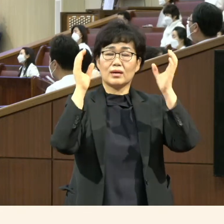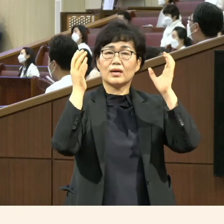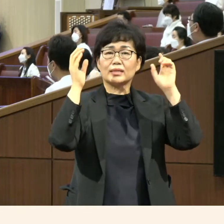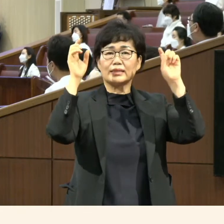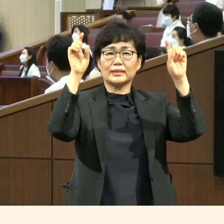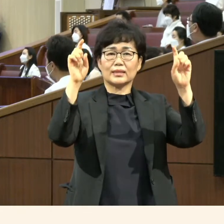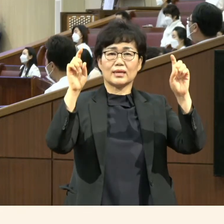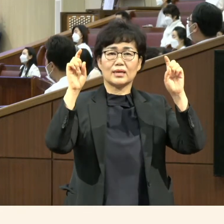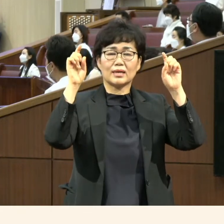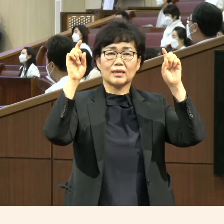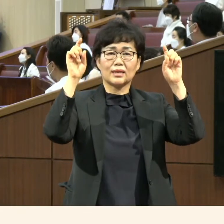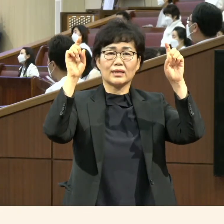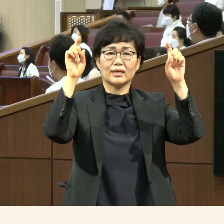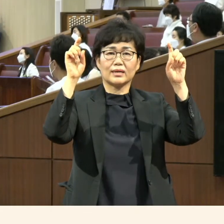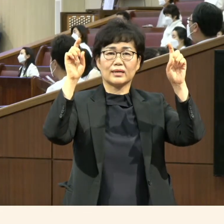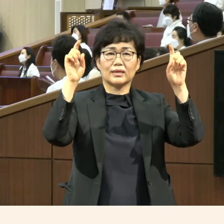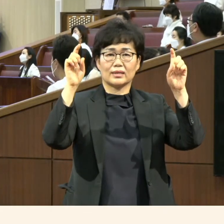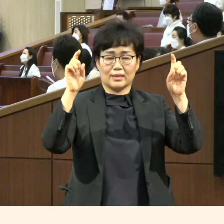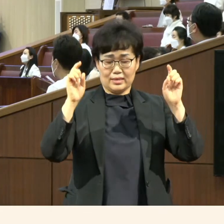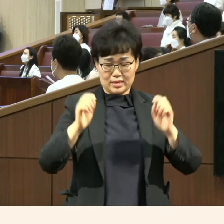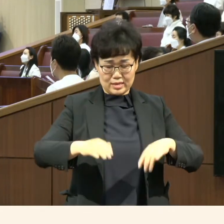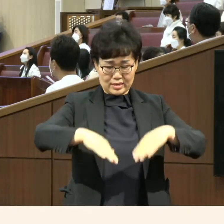어린 양